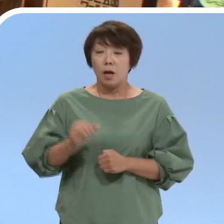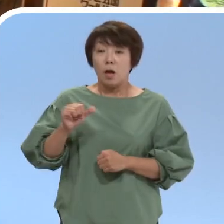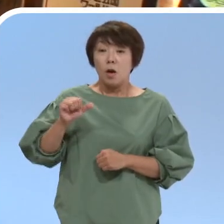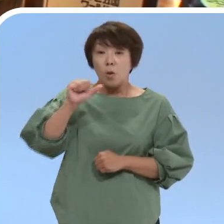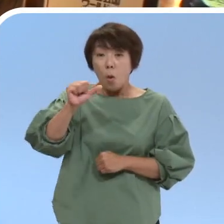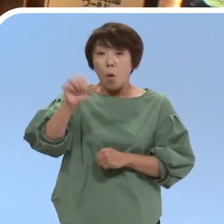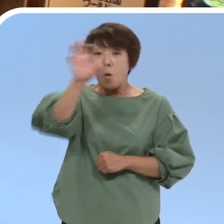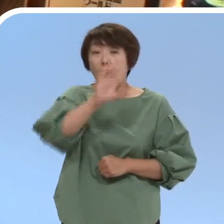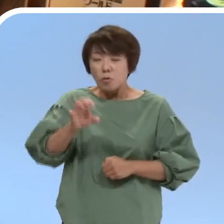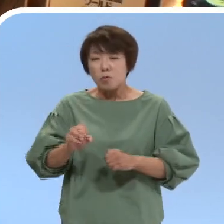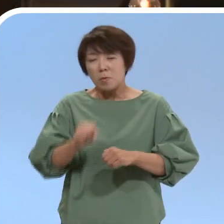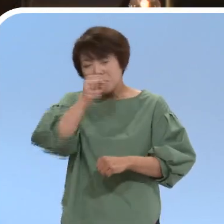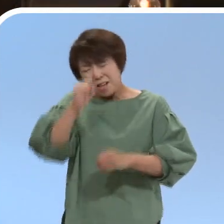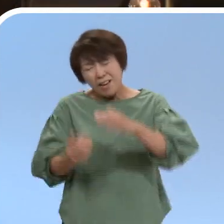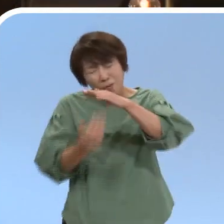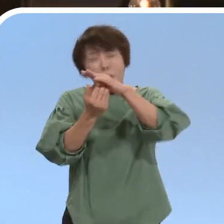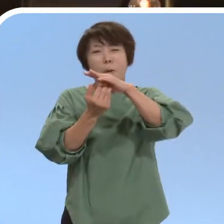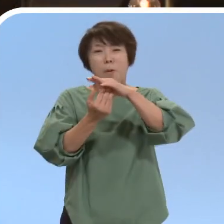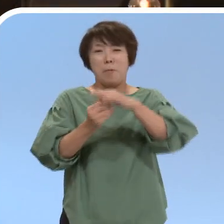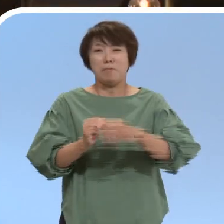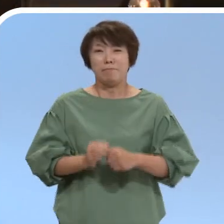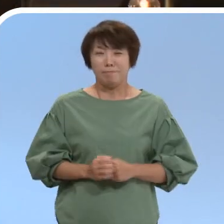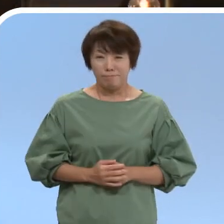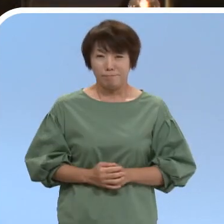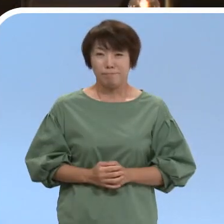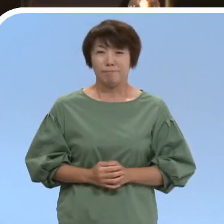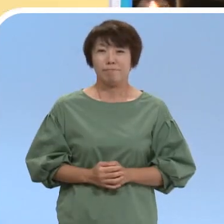五穀最高。